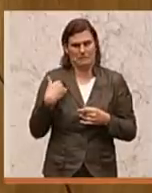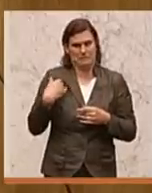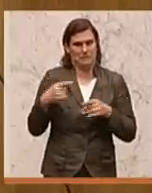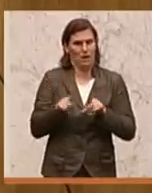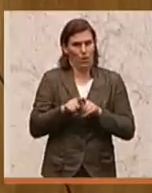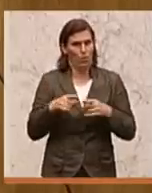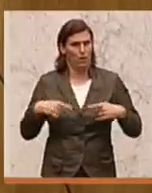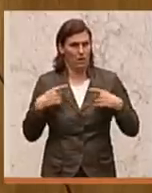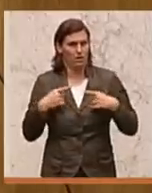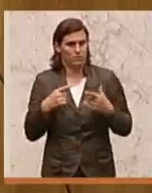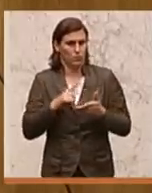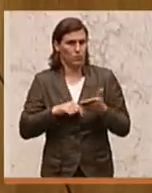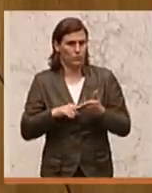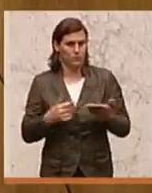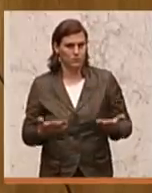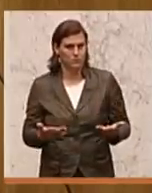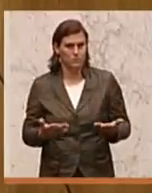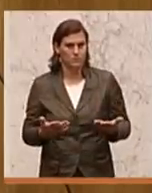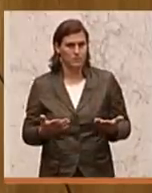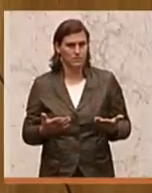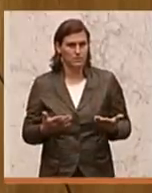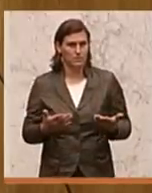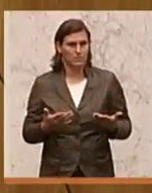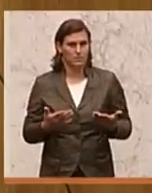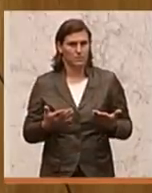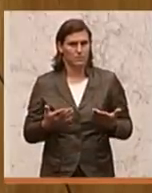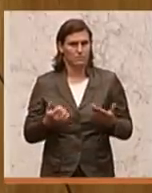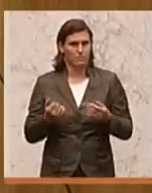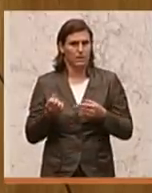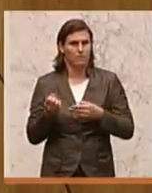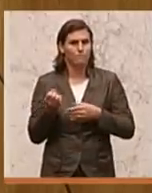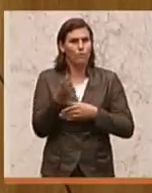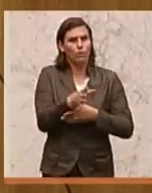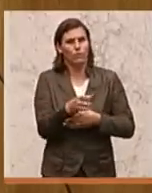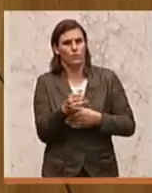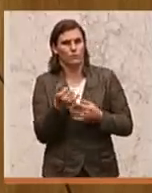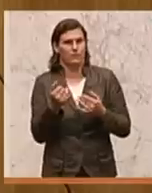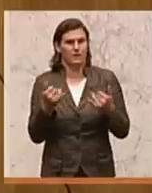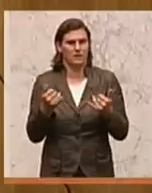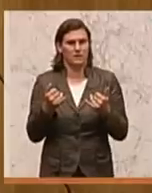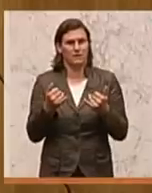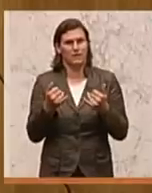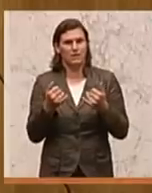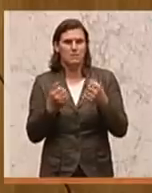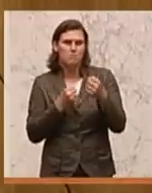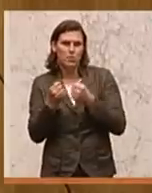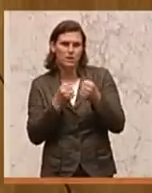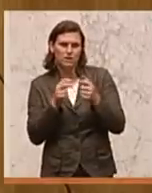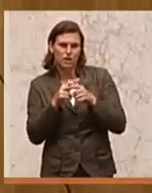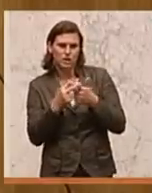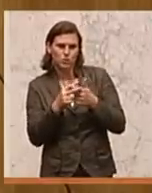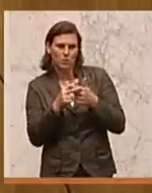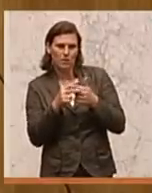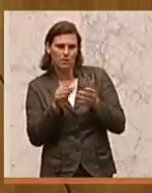sehr häufig, dass der Vorwurf zum politischen Instrument, einen Satz noch, Frau Präsidentin, zum politischen Instrument gemacht